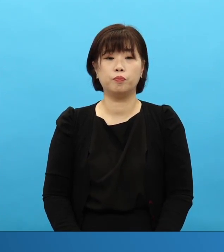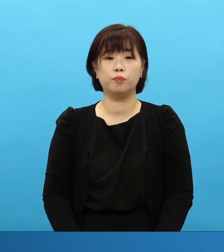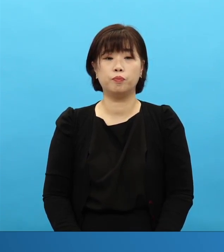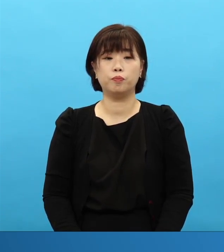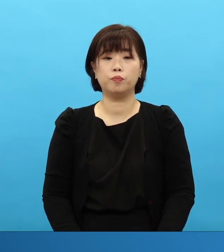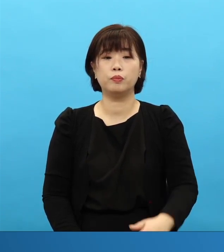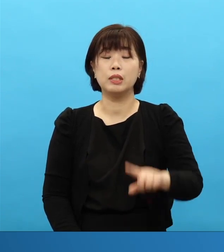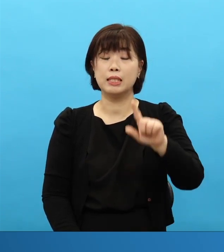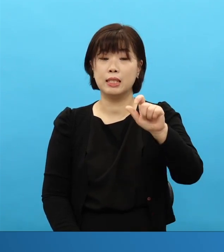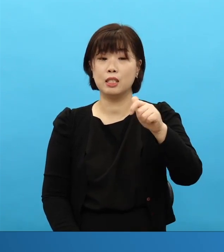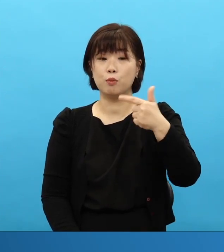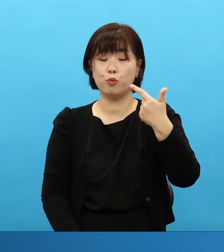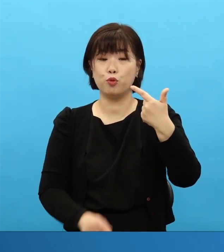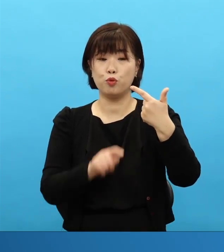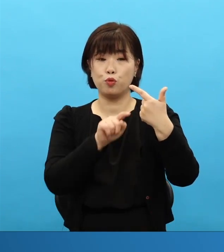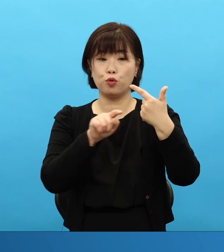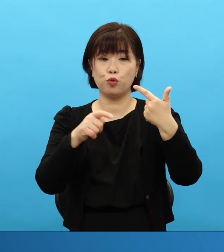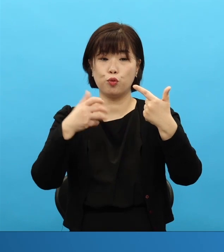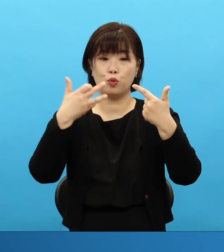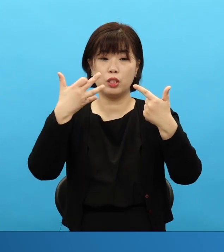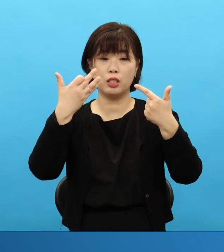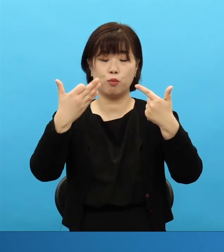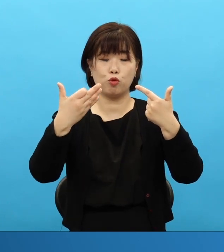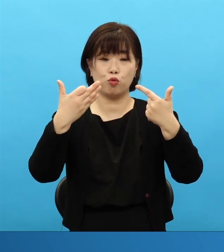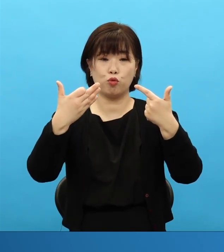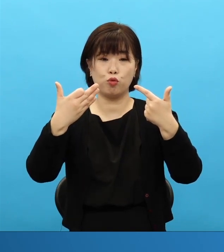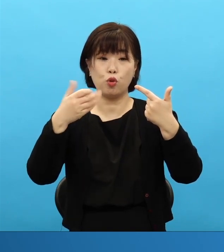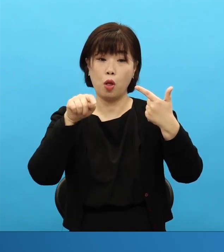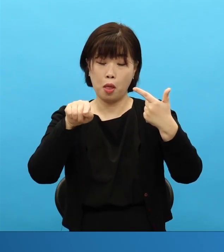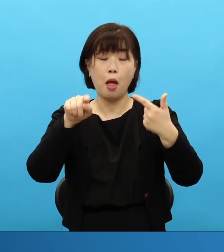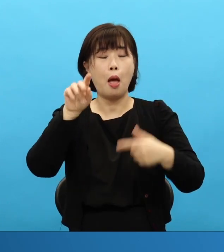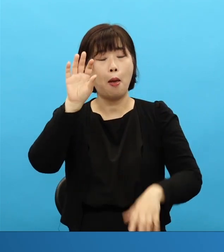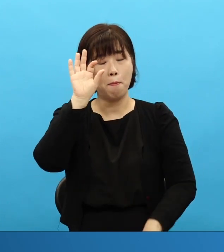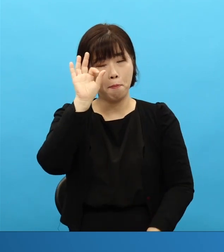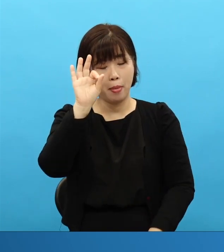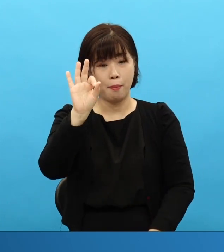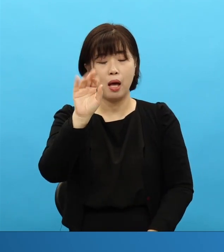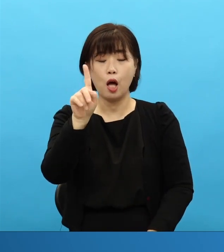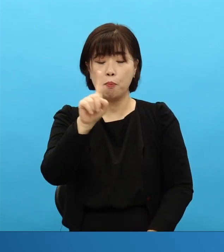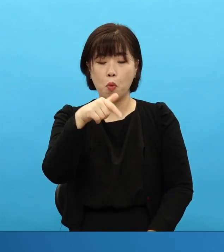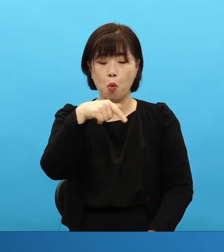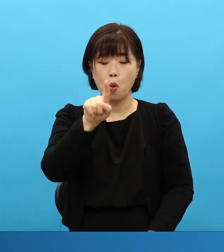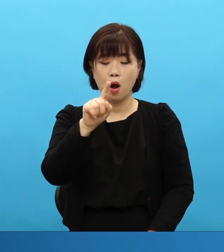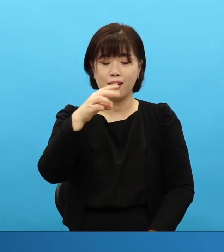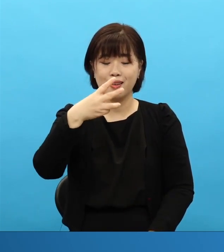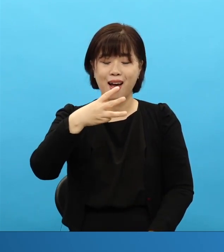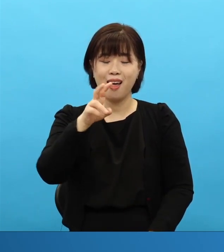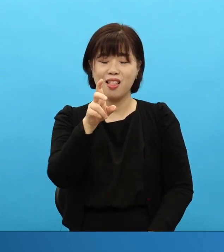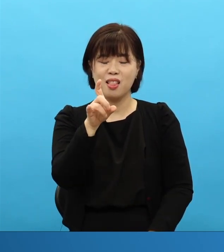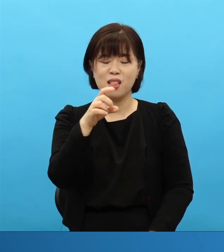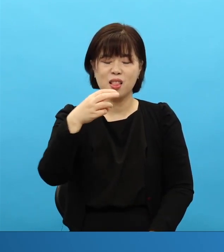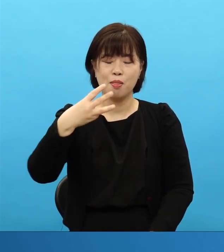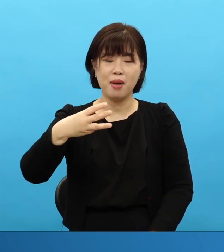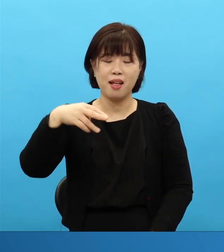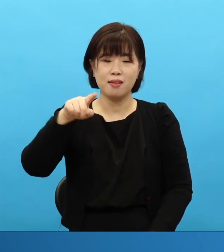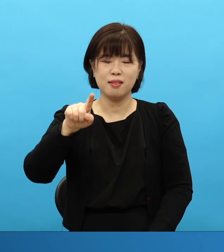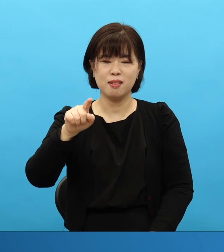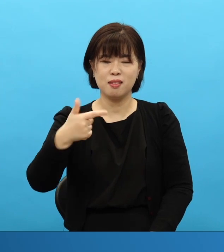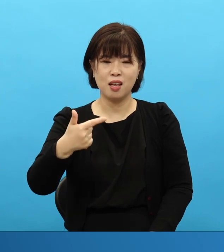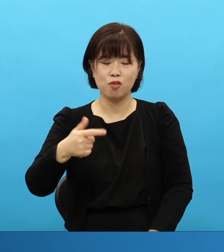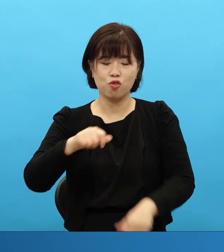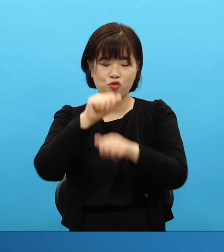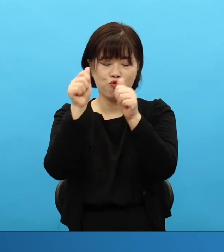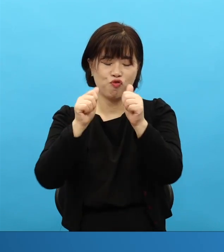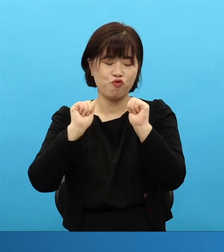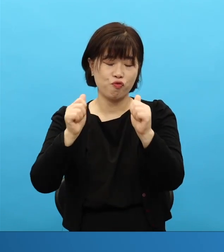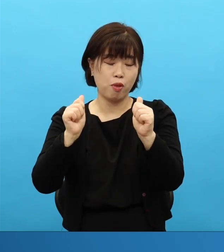여기서 갈멜산 전투 역사에 나기 시작합니다. And at that time, they had the battle of Mount Carmel, the works arise. 이게 보여지게 됐어요. And you were